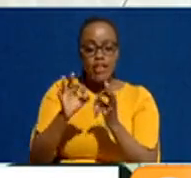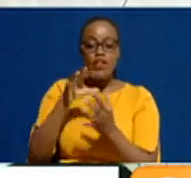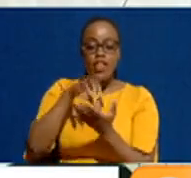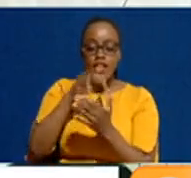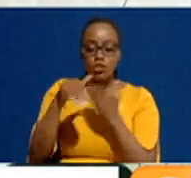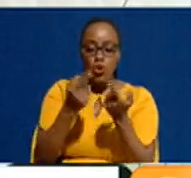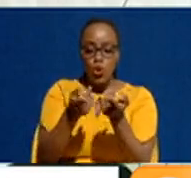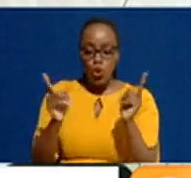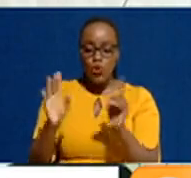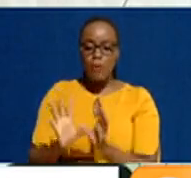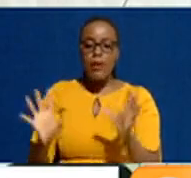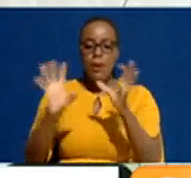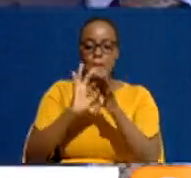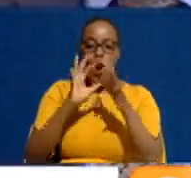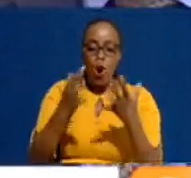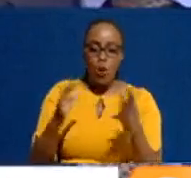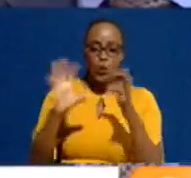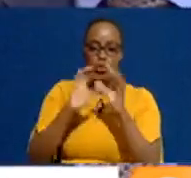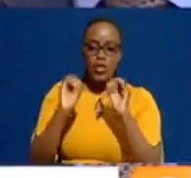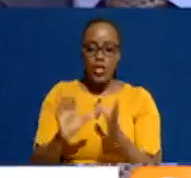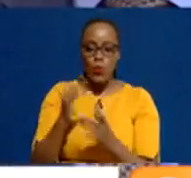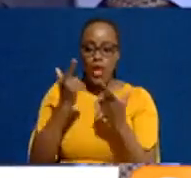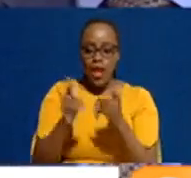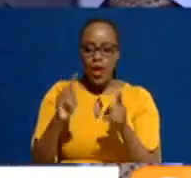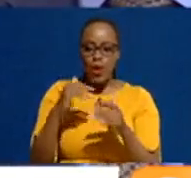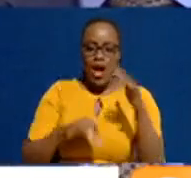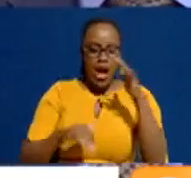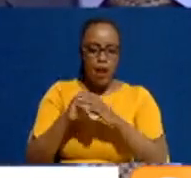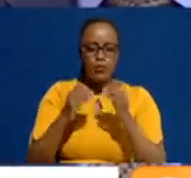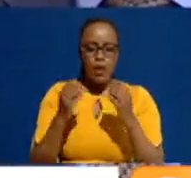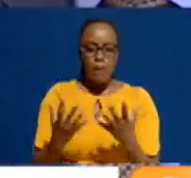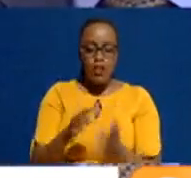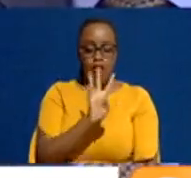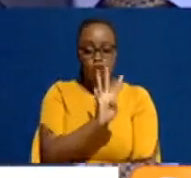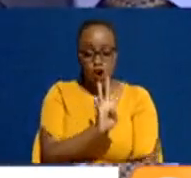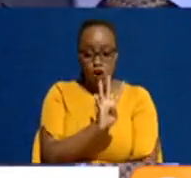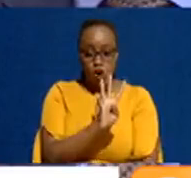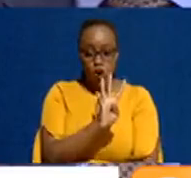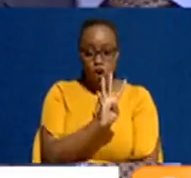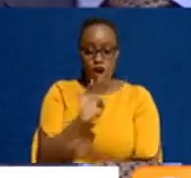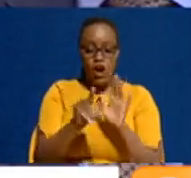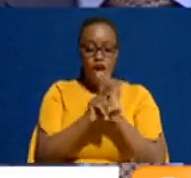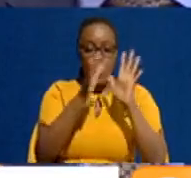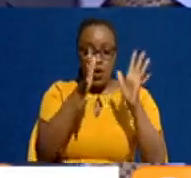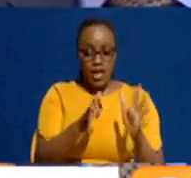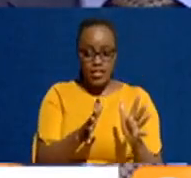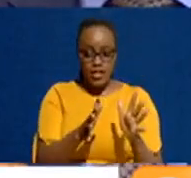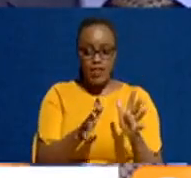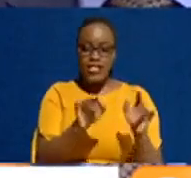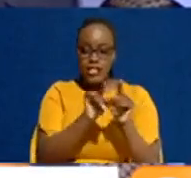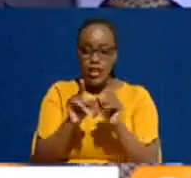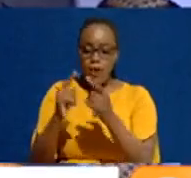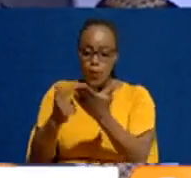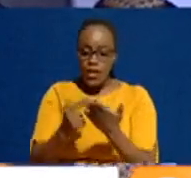zote zitajumuishwa au la. We allowed only up to four lawyers. It is still